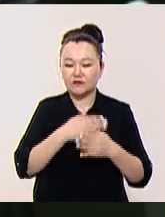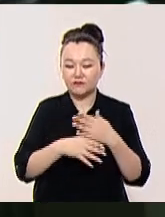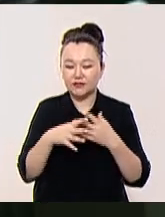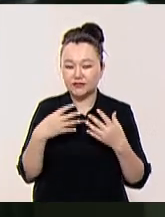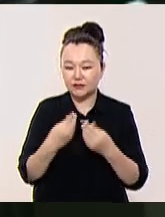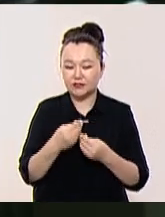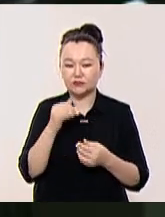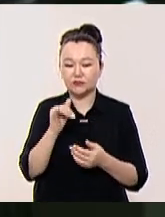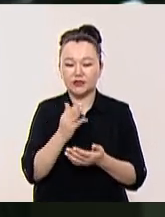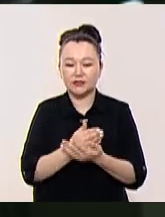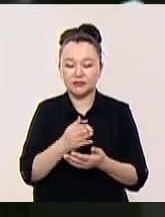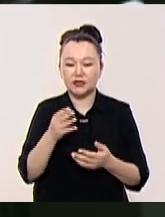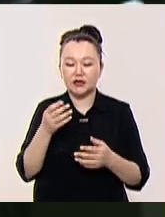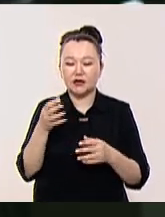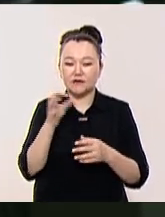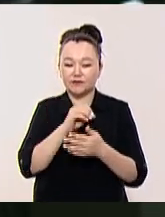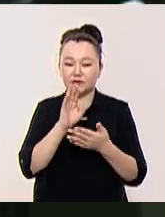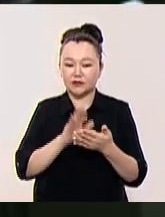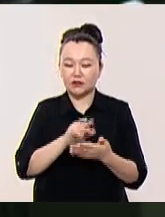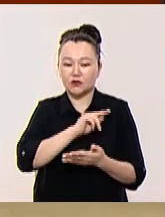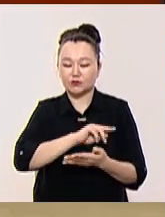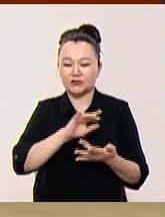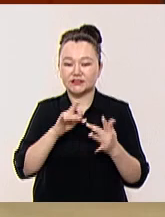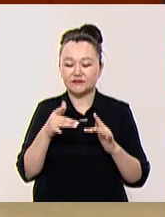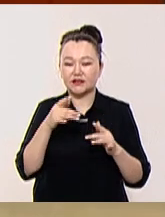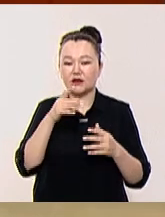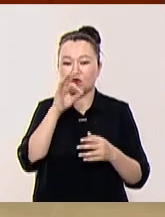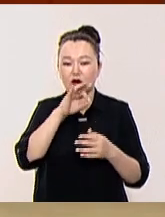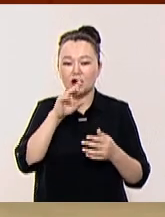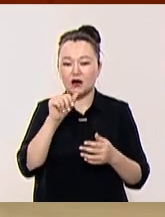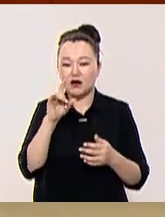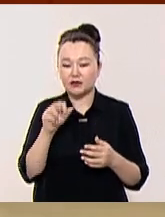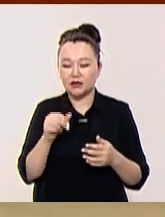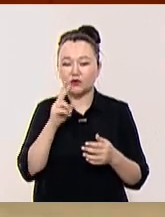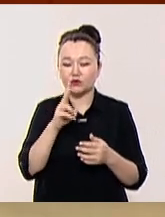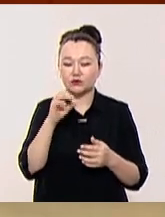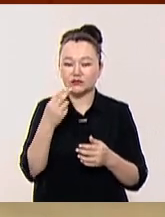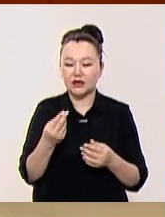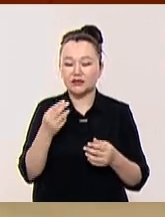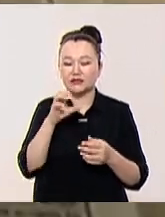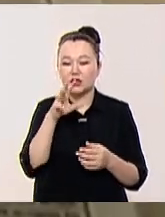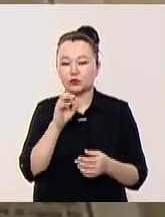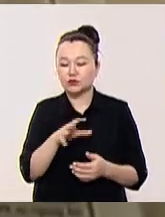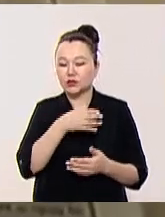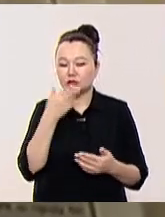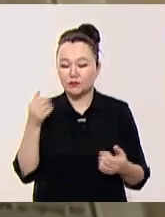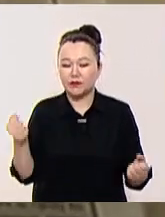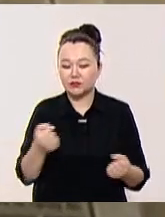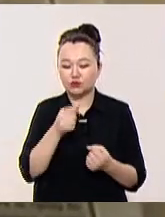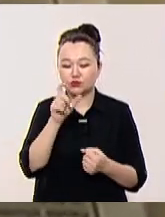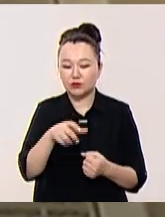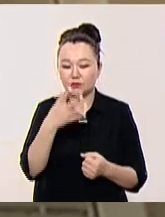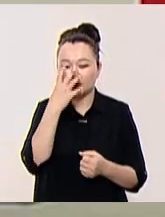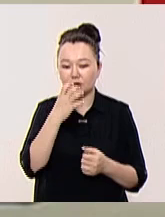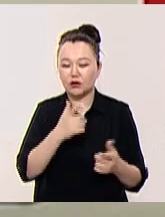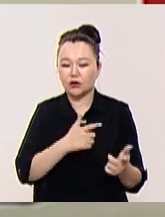үшін ерте анықтау жүйесі енгізіледі. Яғни цифрлық карта арқылы әлеуметтік мәртебесі жоқ, қолдауға мұқтаж азаматтардың портреті